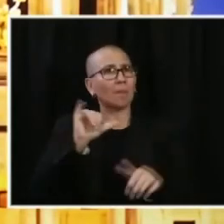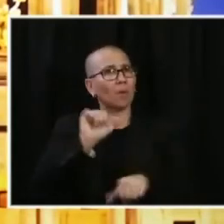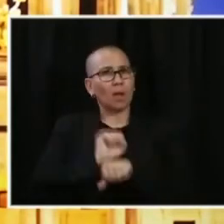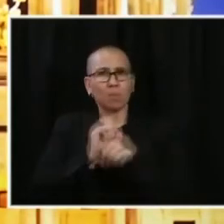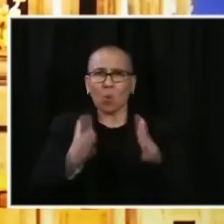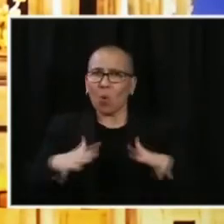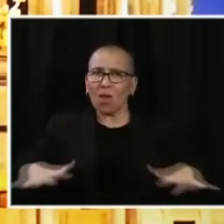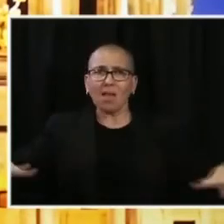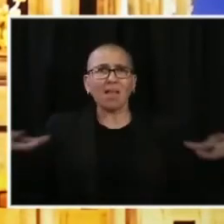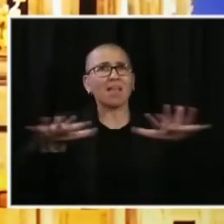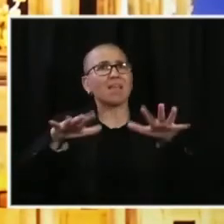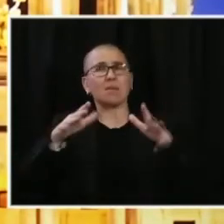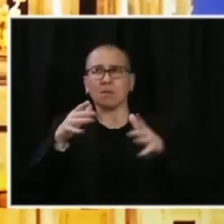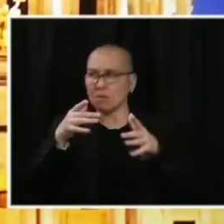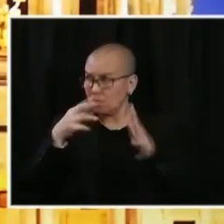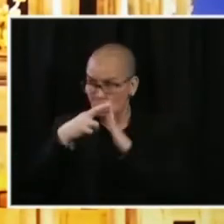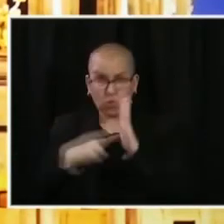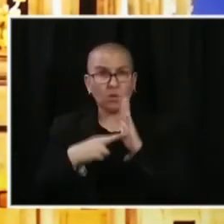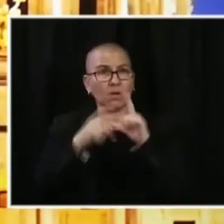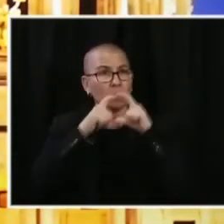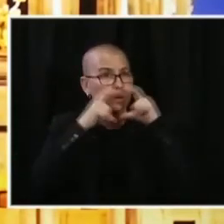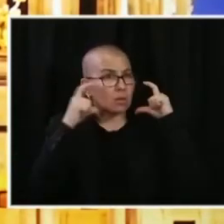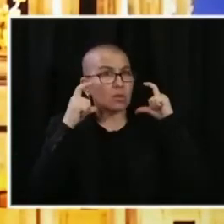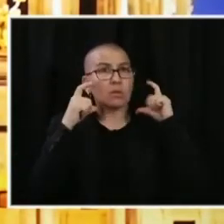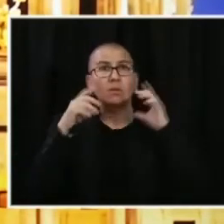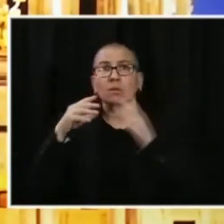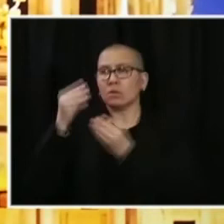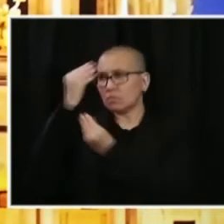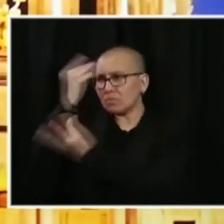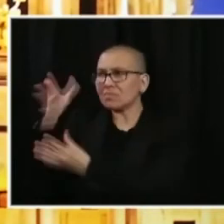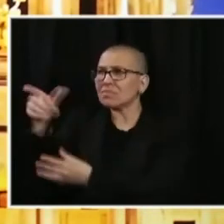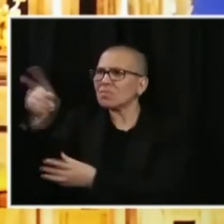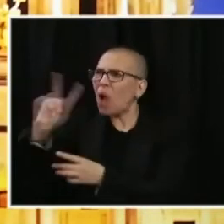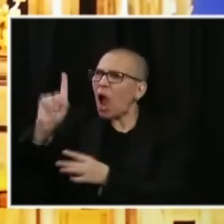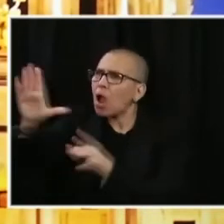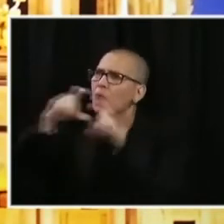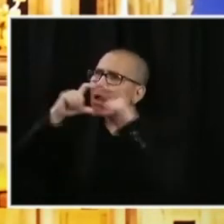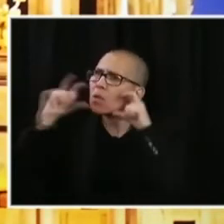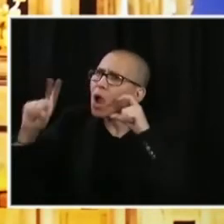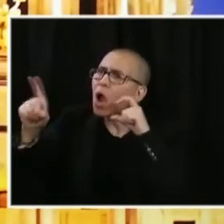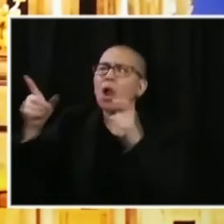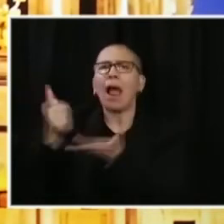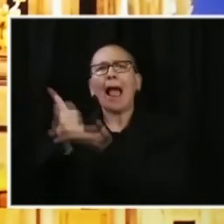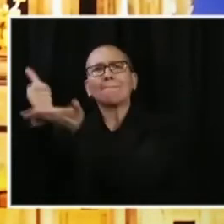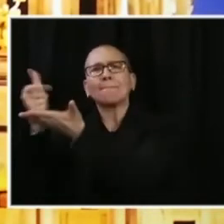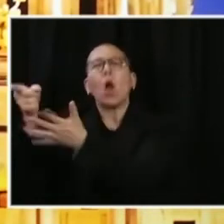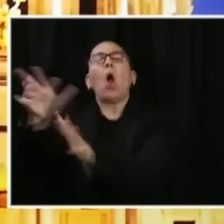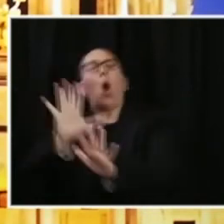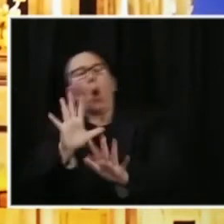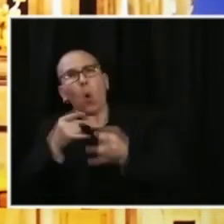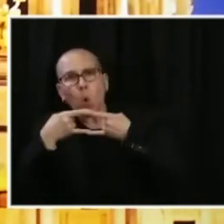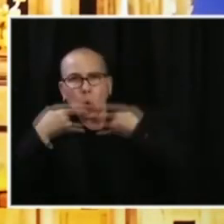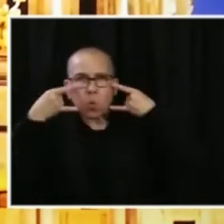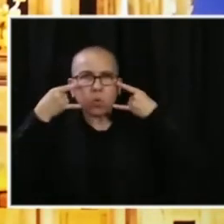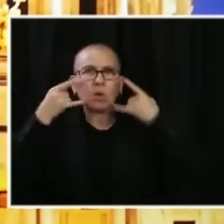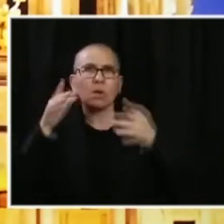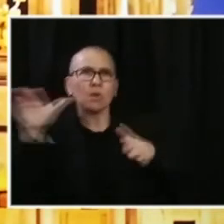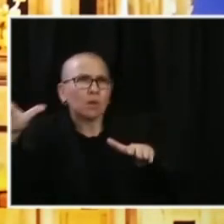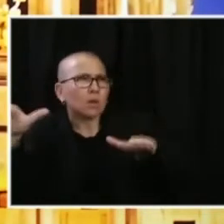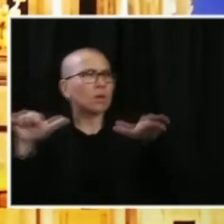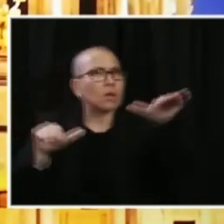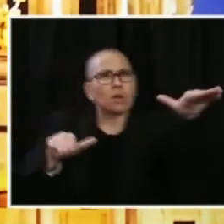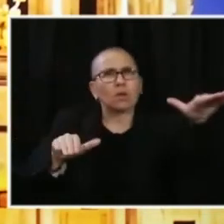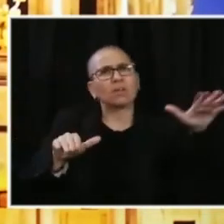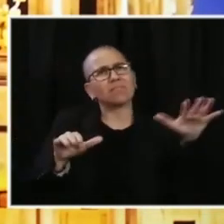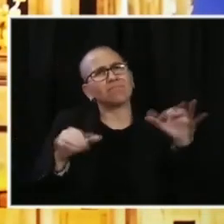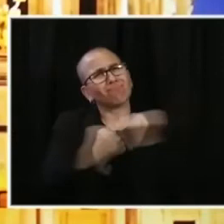là chủ tàu chơi kể là một ba tỷ thay đâu cho nên hầu là cho lại bây giờ chủ tàu chơi cái tàu mới kể nhớ sao là cho biết họ kể nó cá họ hù cho biết tụ khen thế cho nên nhớ